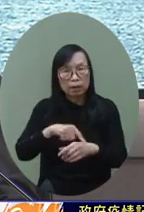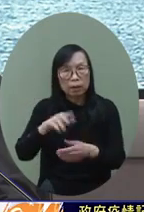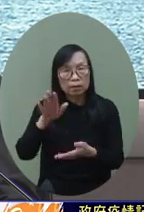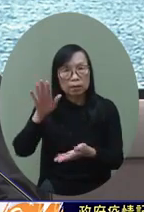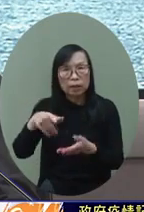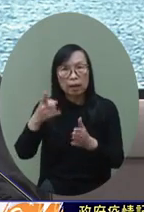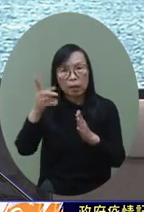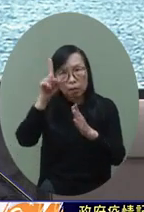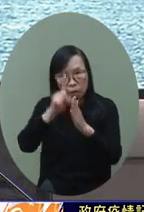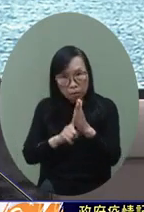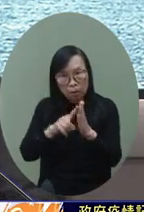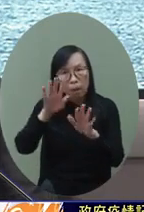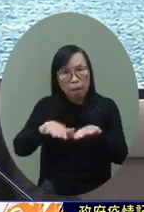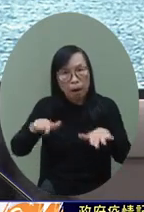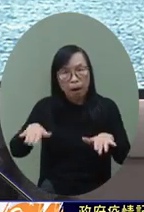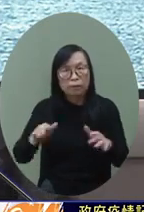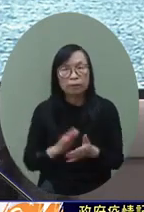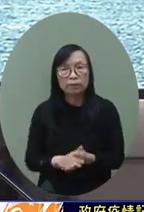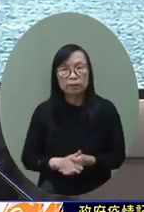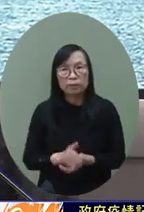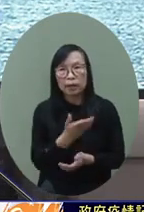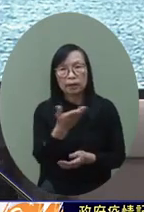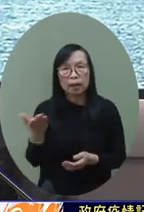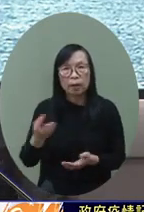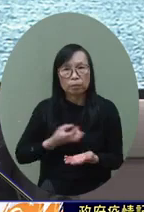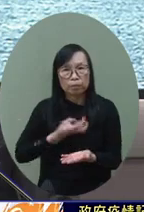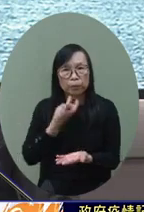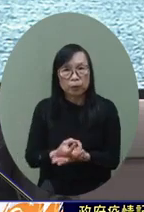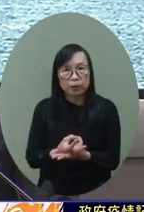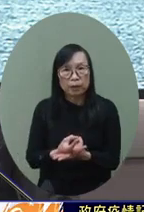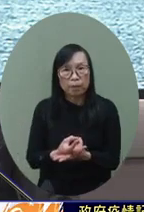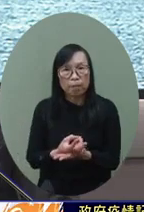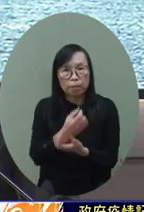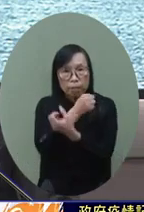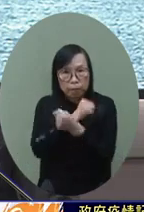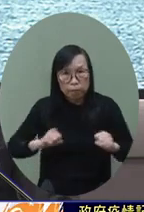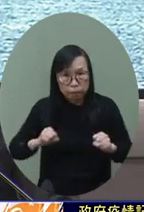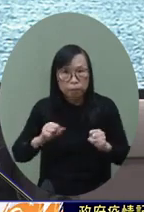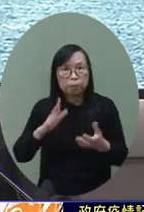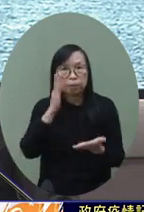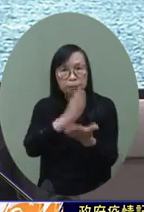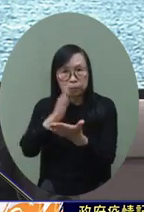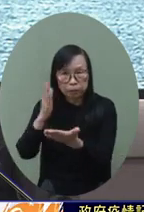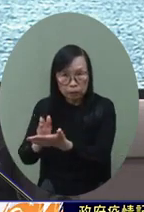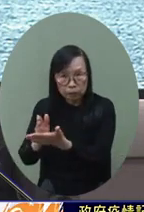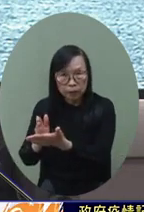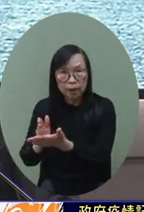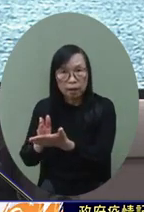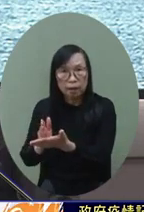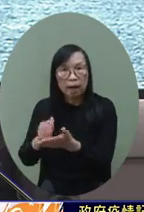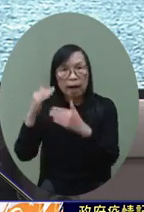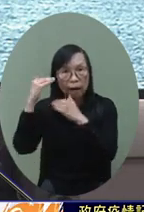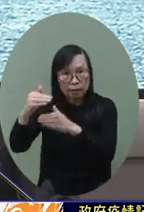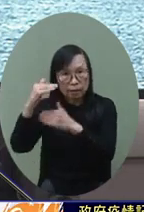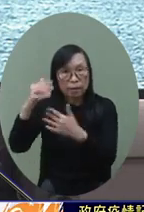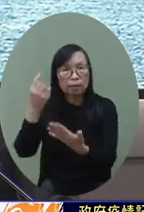慢。咁所以咧，大家都即係會好小心喺放寬唔同嘅設施嗰個嘅即係限制嘅